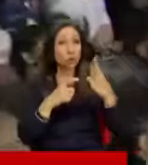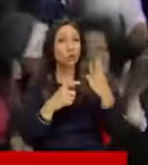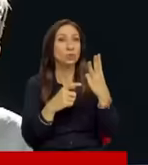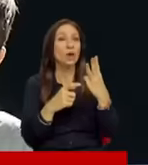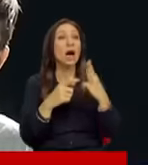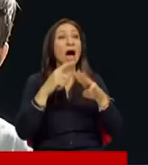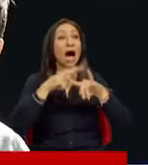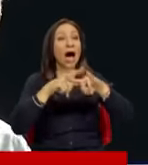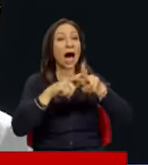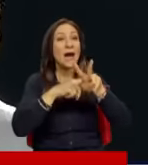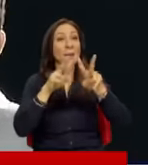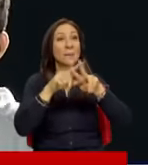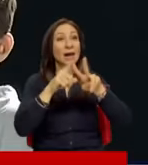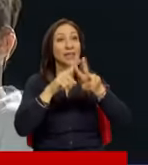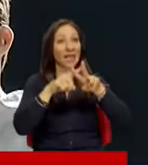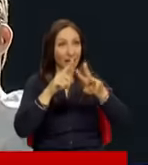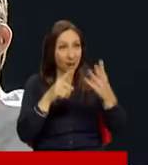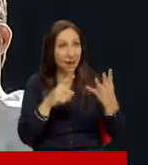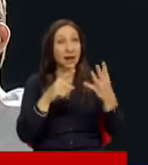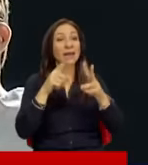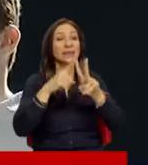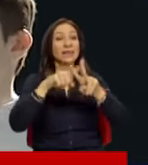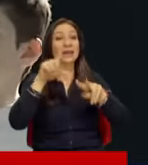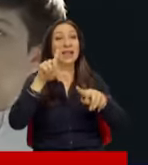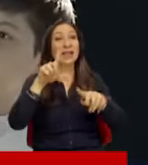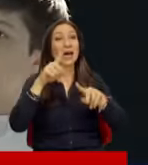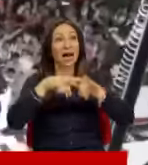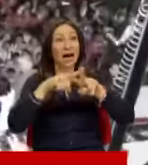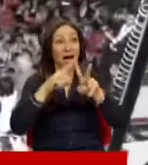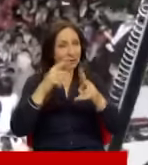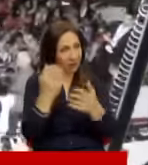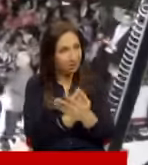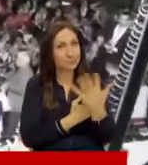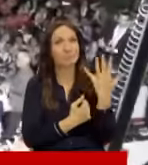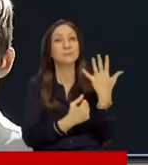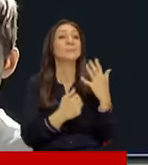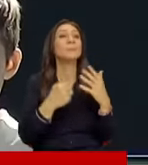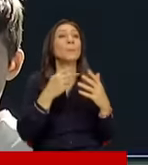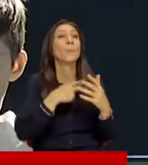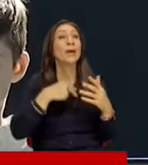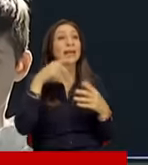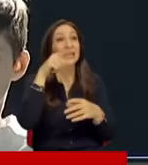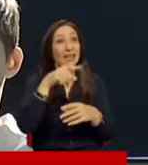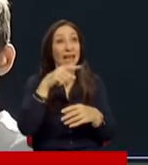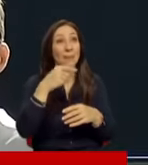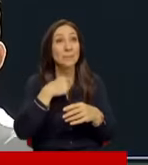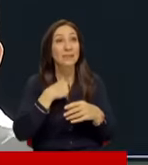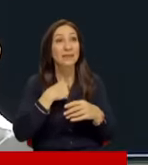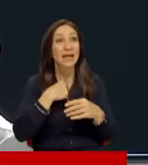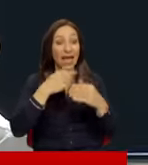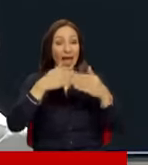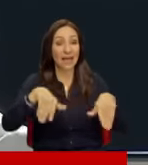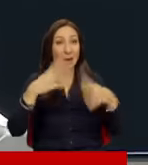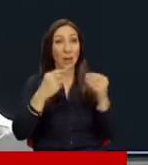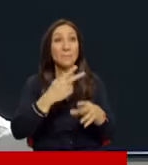kazandık, Haymana Belediyesi'ni kazandık, Nallıhan Belediyesi'ni kazandık. Belediyede bizlere engel